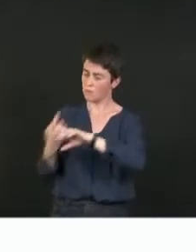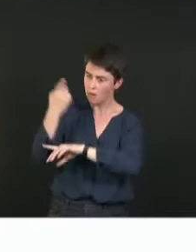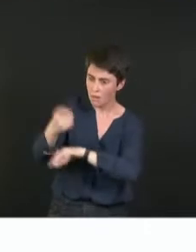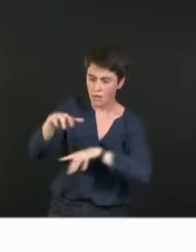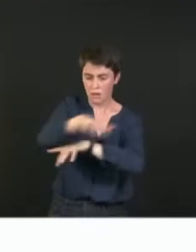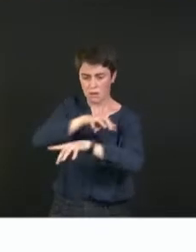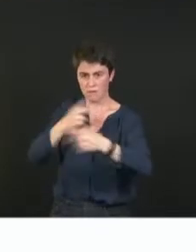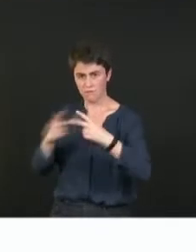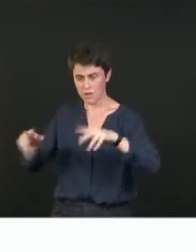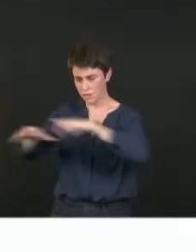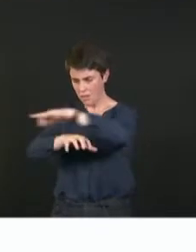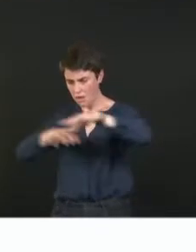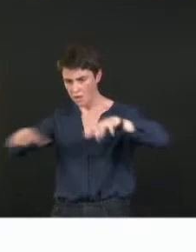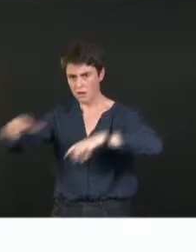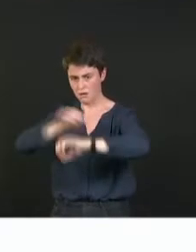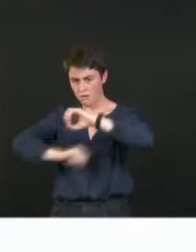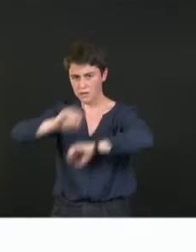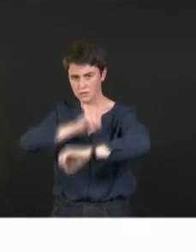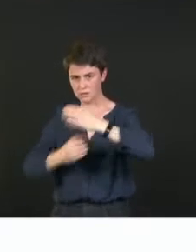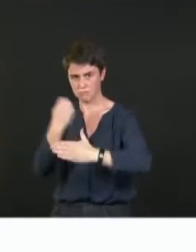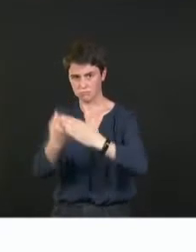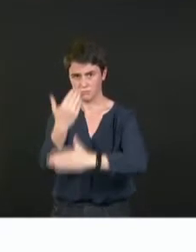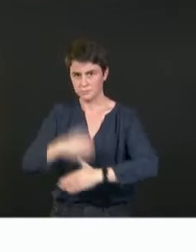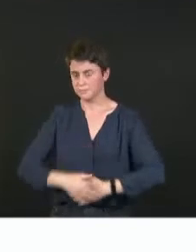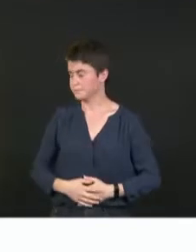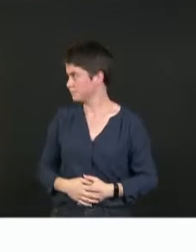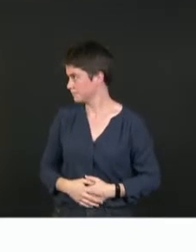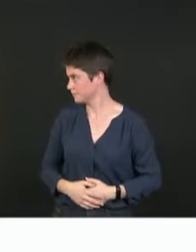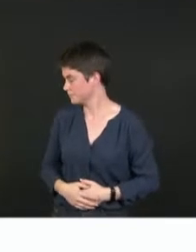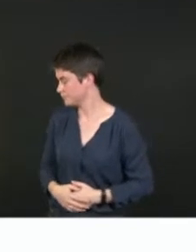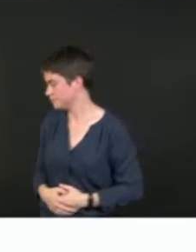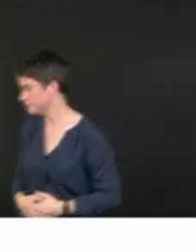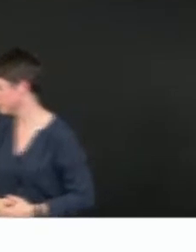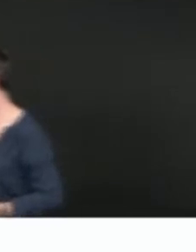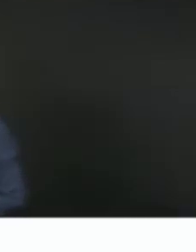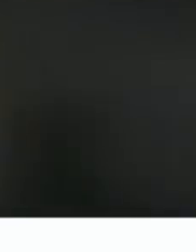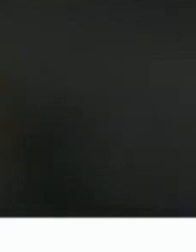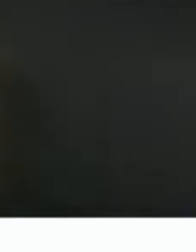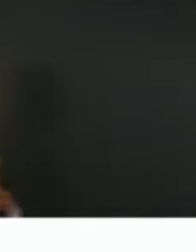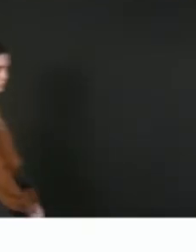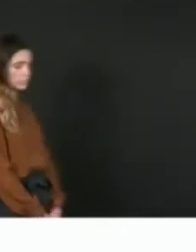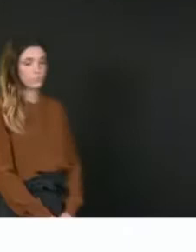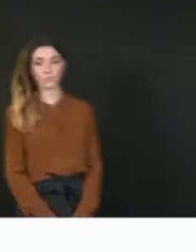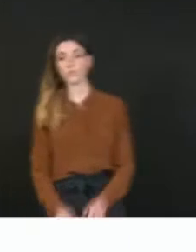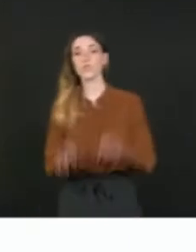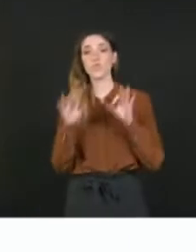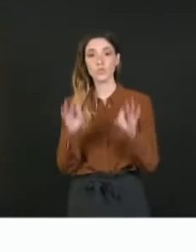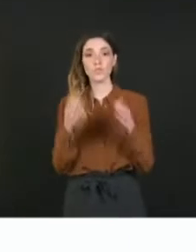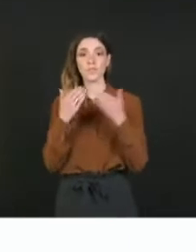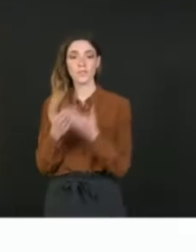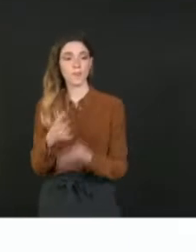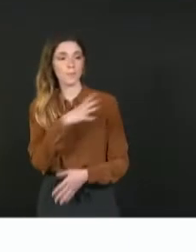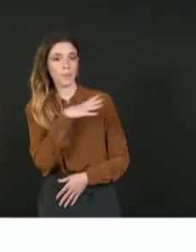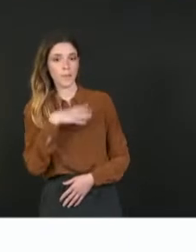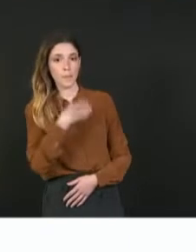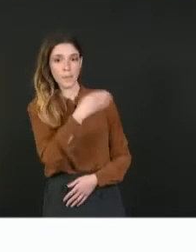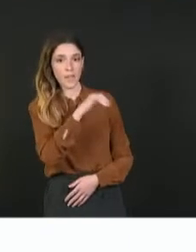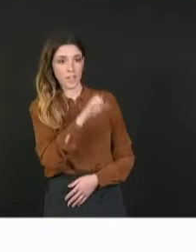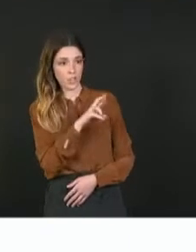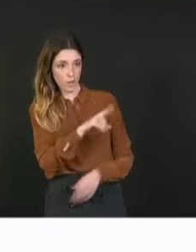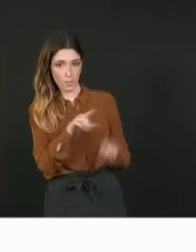question justement que je voulais poser à Céline Maillère à vos côtés. Comment, en tant qu'architecte urbaniste, on